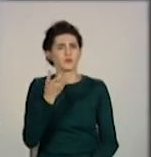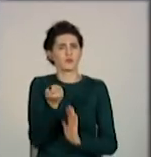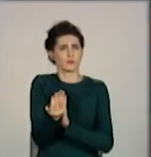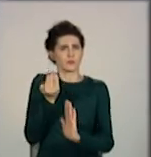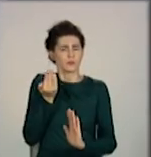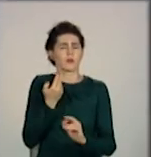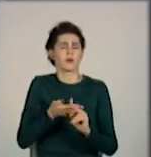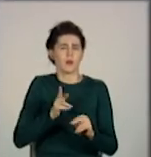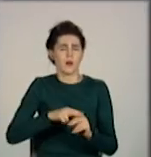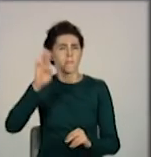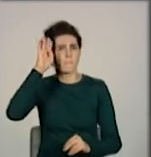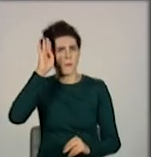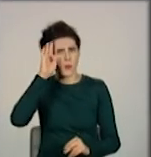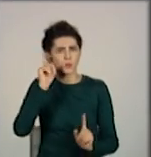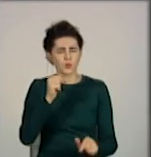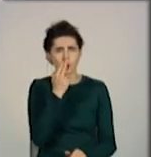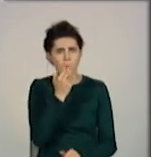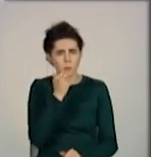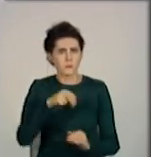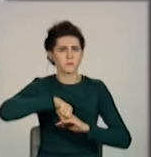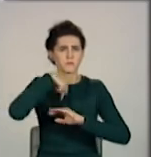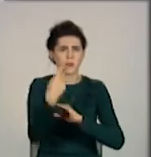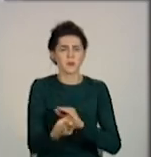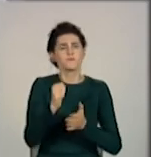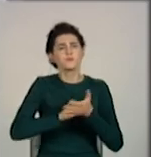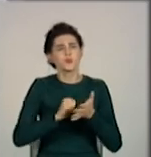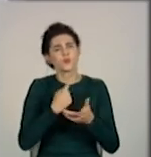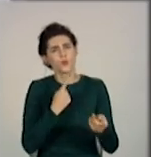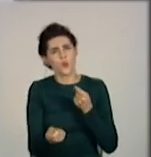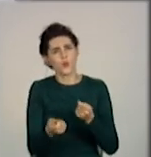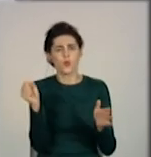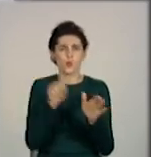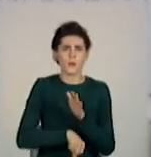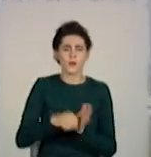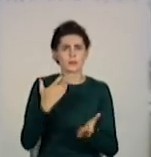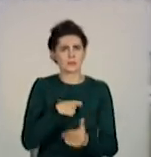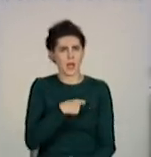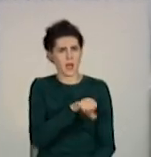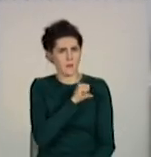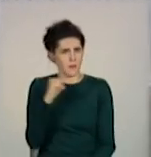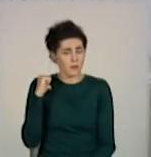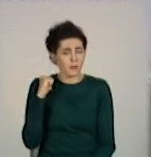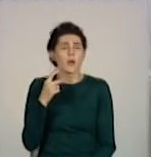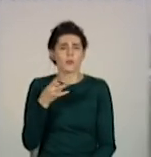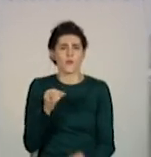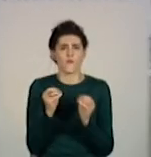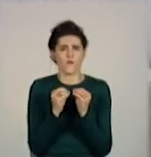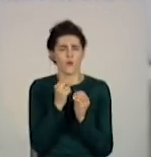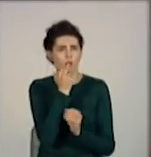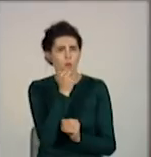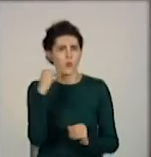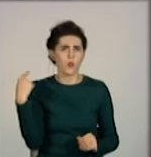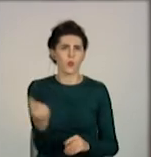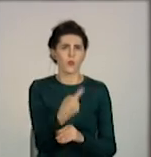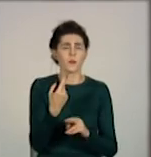юнак. Тоді розглядали різні версії – суїцид, необережність, умисне вбивство. Та підлітки тут все одно гуляють. Зустрілася